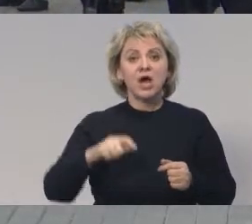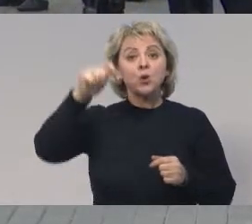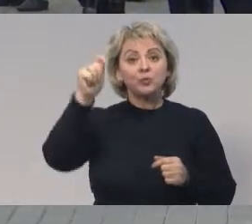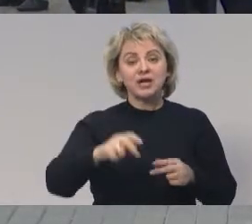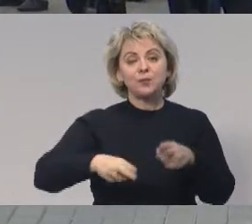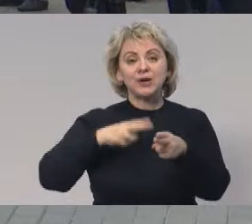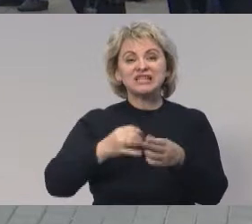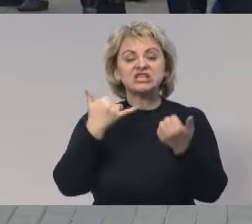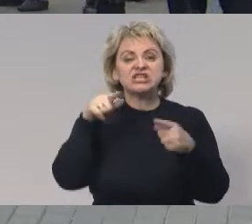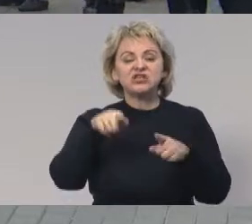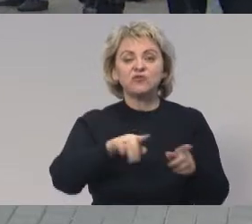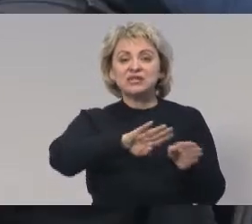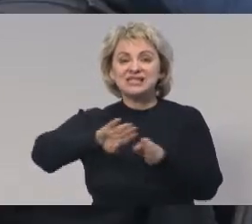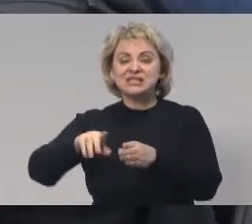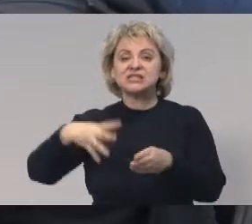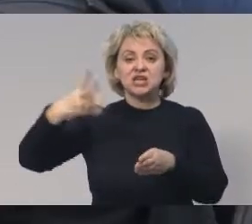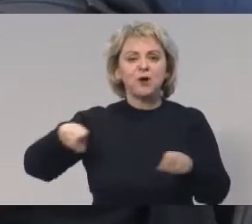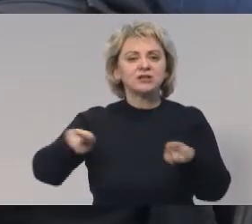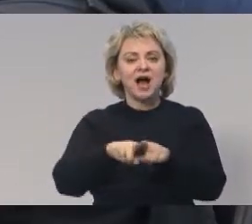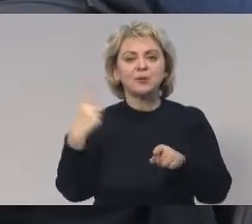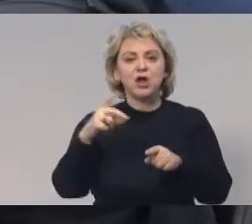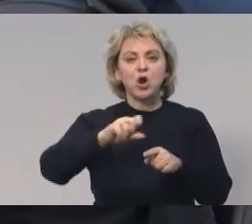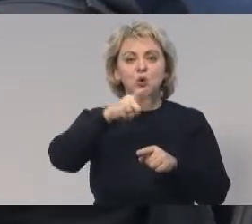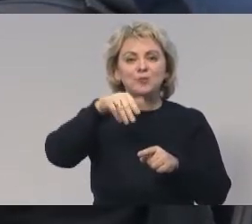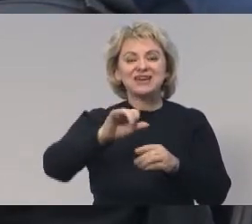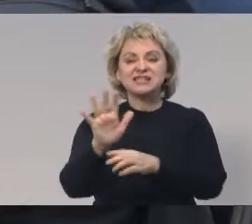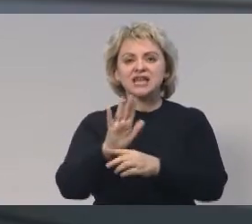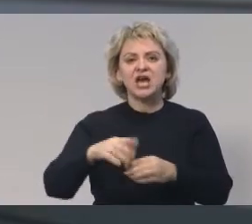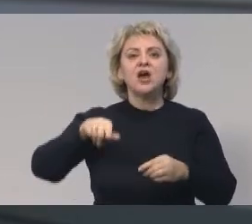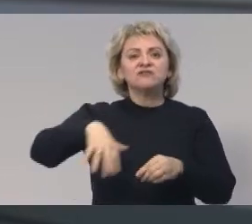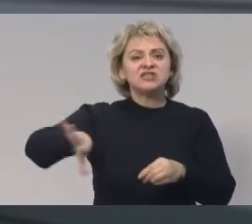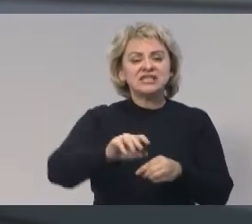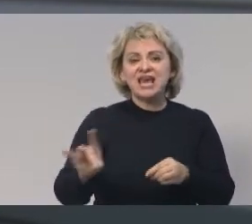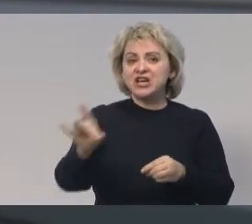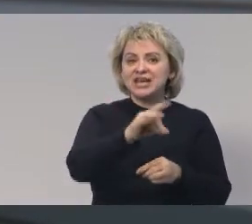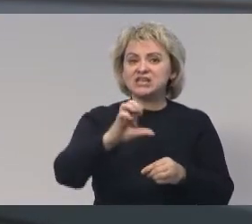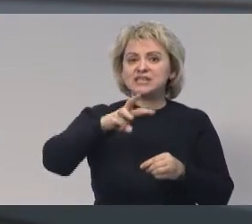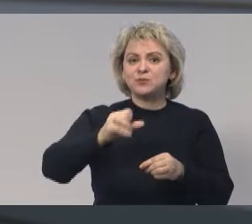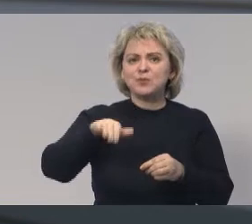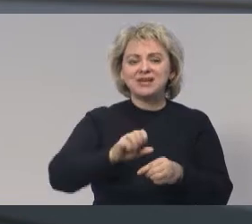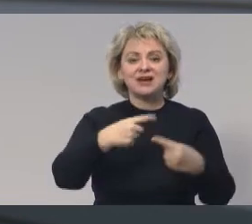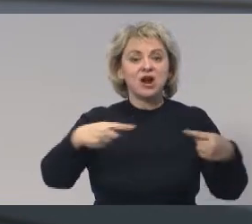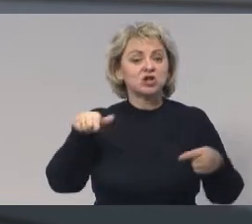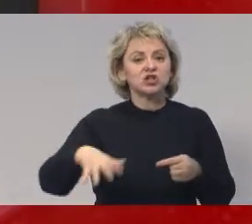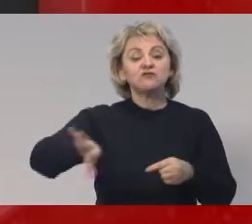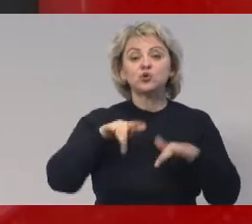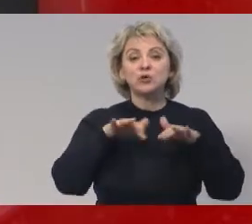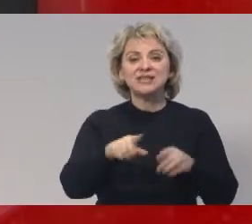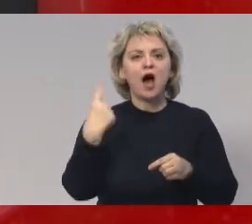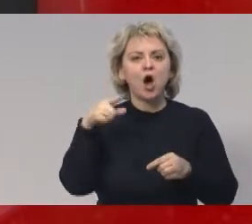Прибытие поезда сегодня снимают как первый люмьеровский фильм. На перроне все региональные и федеральные СМИ. А все дело